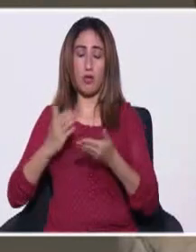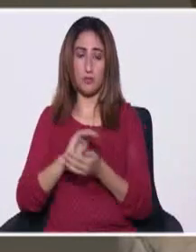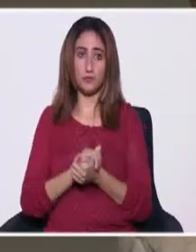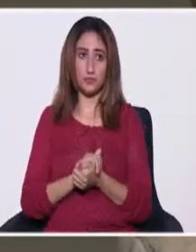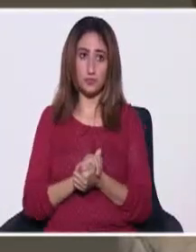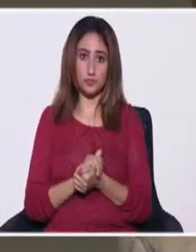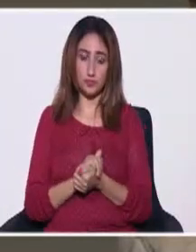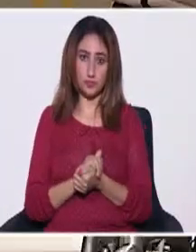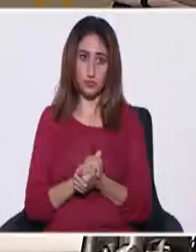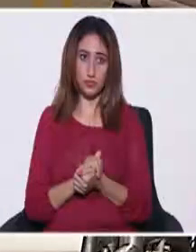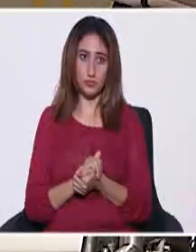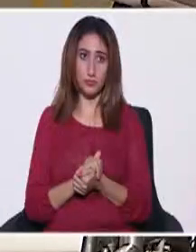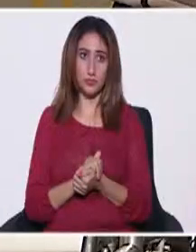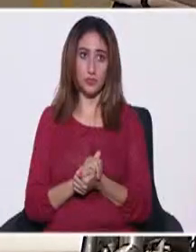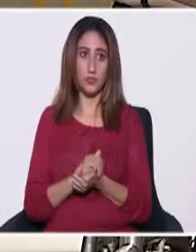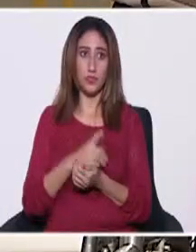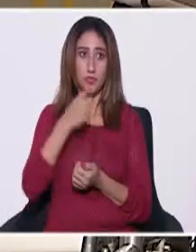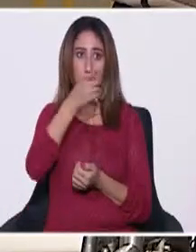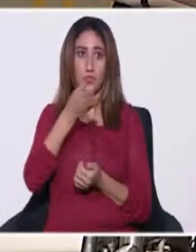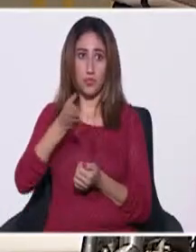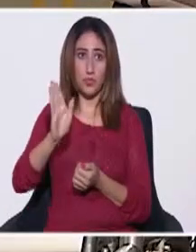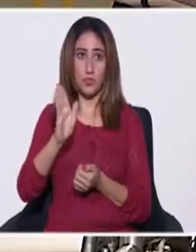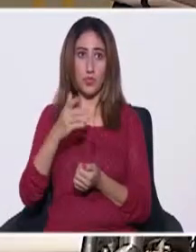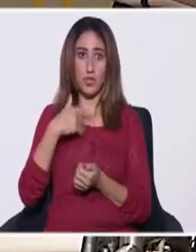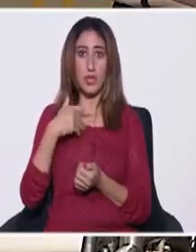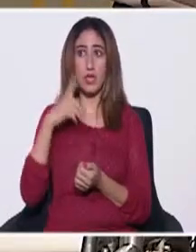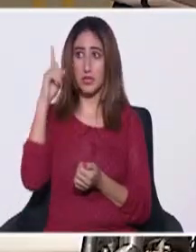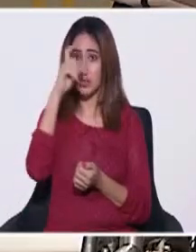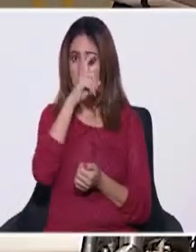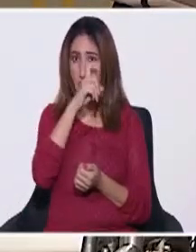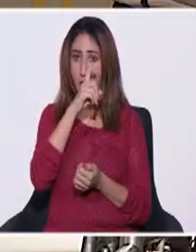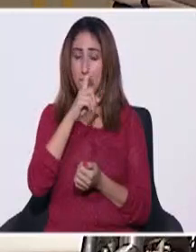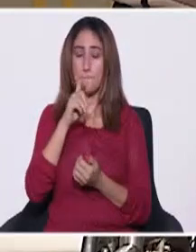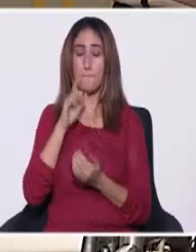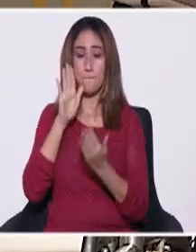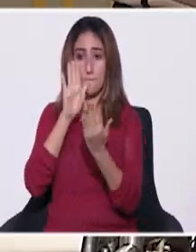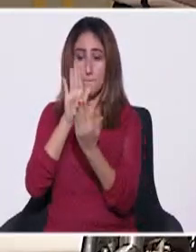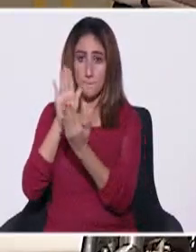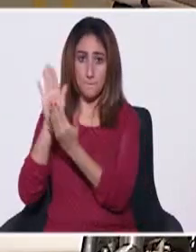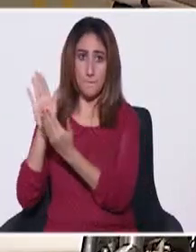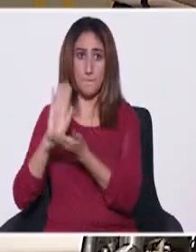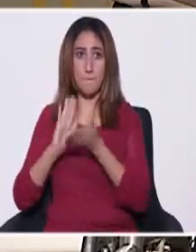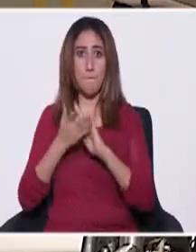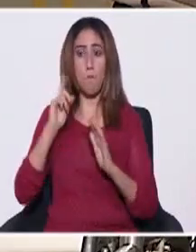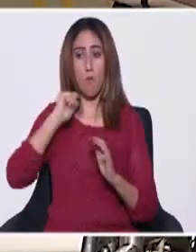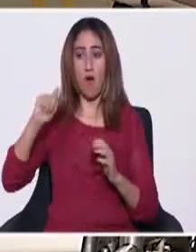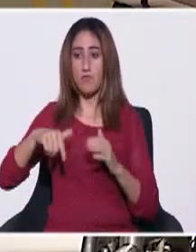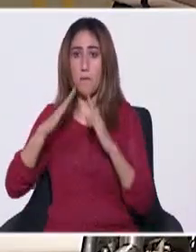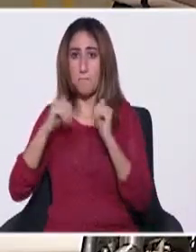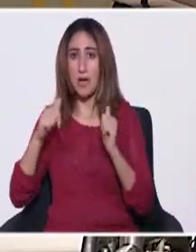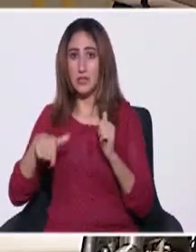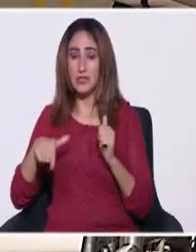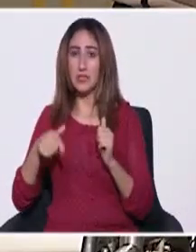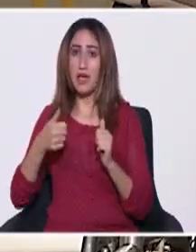يعني. ربنا يخليك. يعني عديت المرحله بقى نقل محافظه تانية وطبيعه